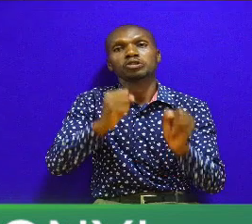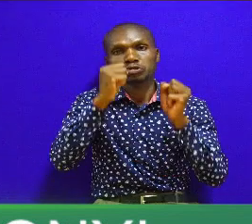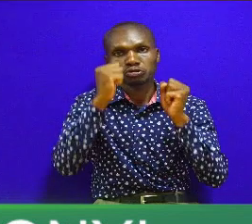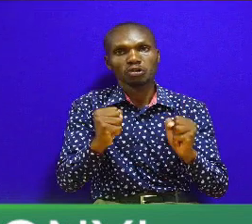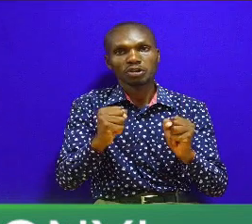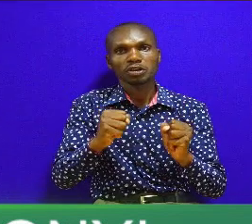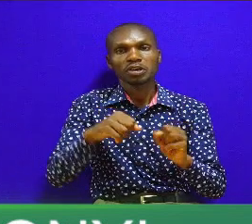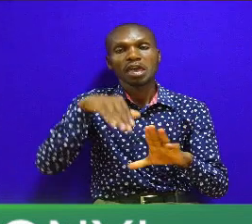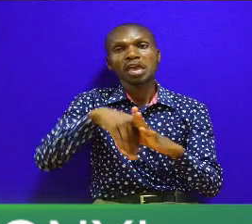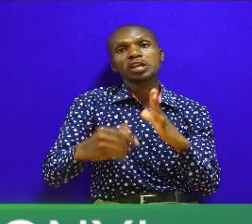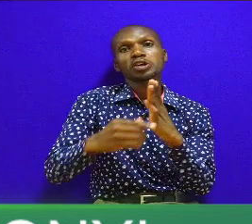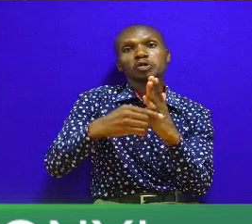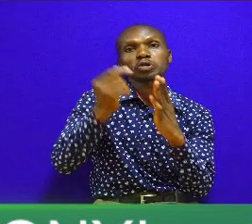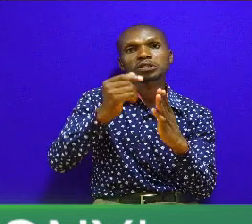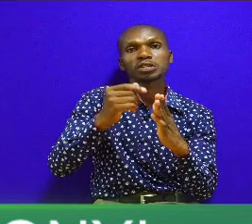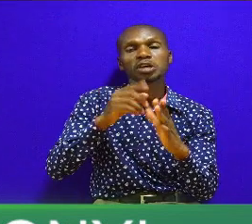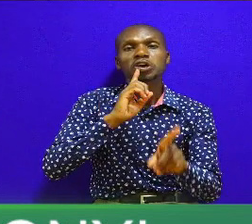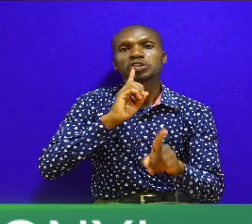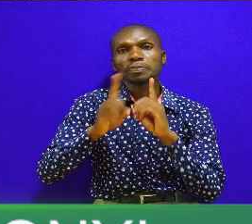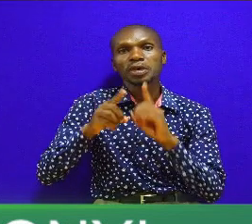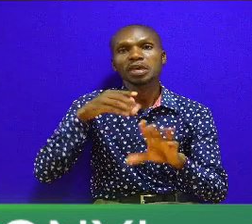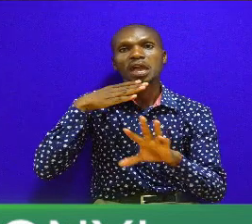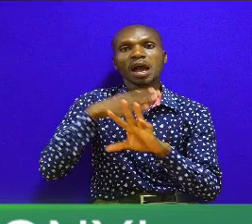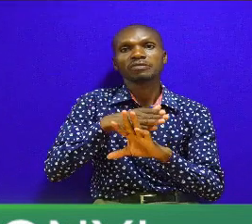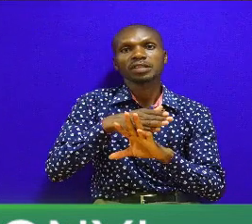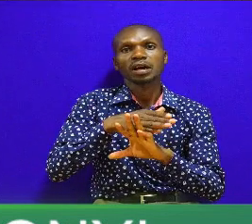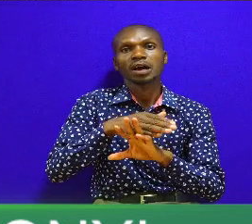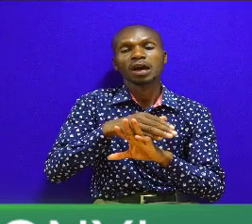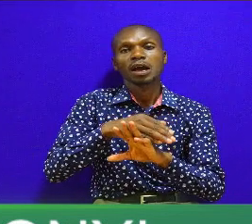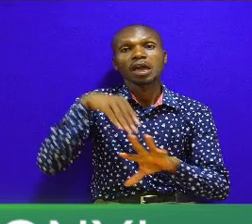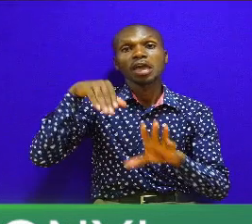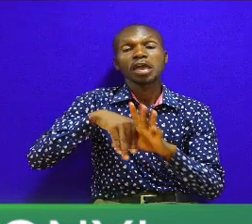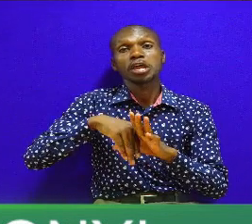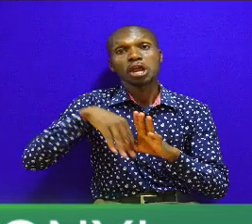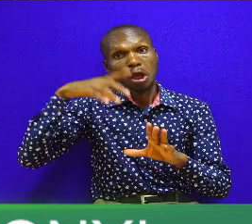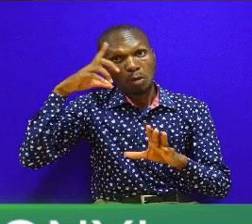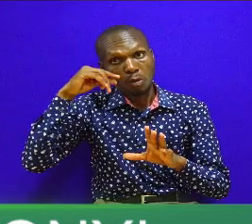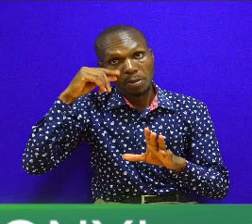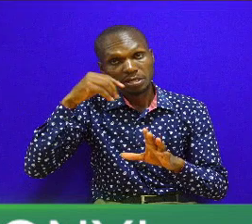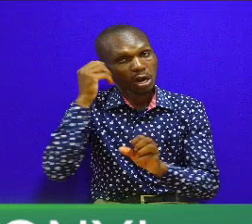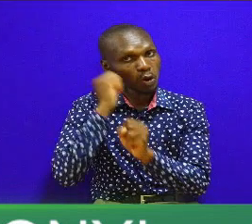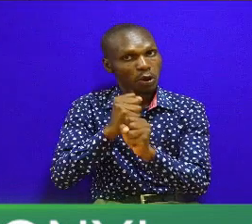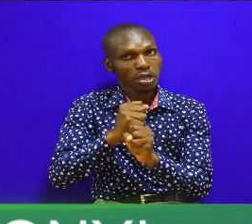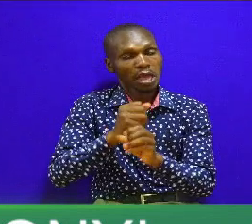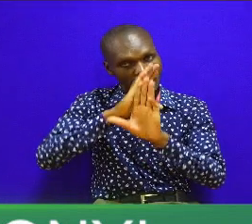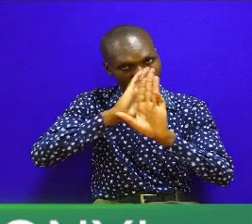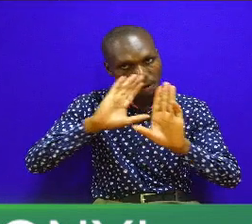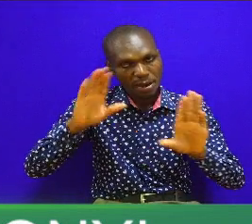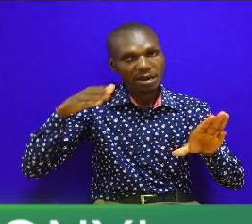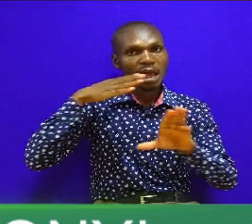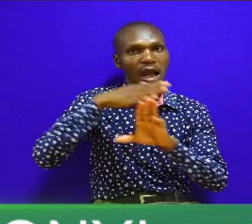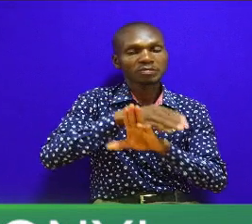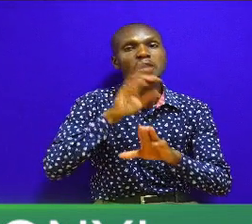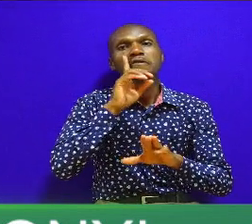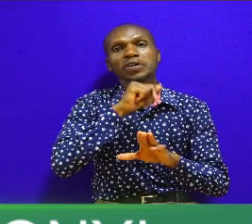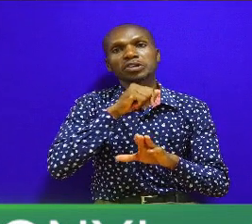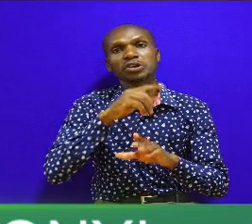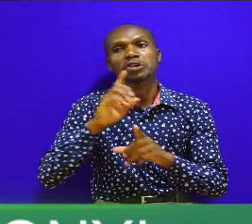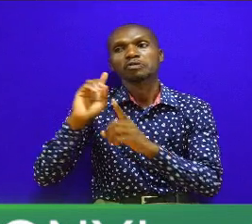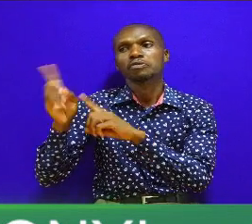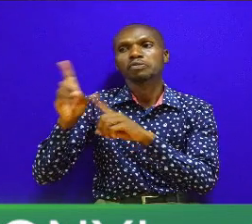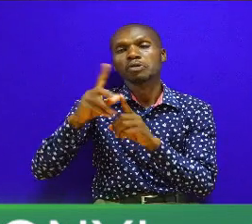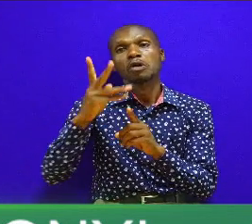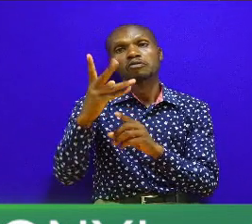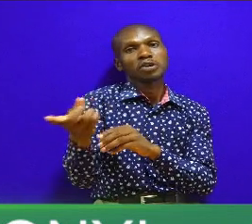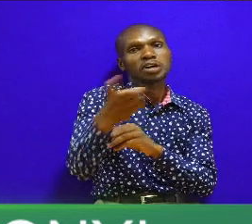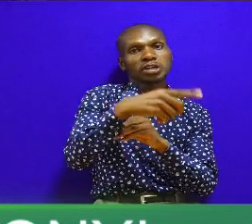coast niko baya kuwa na ekero balenge asense mo ya Mombasa ekero bagendete ya kerekoko maiga yugo kule taro ya waya matukane